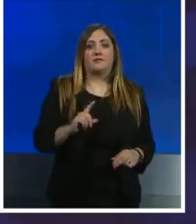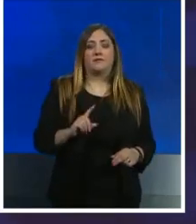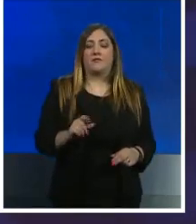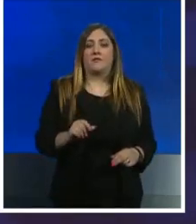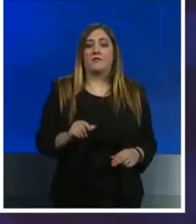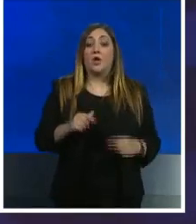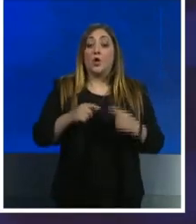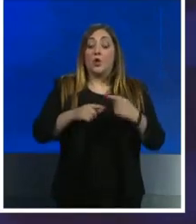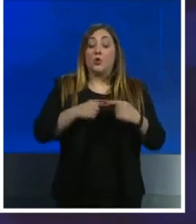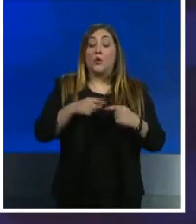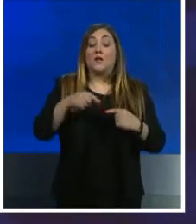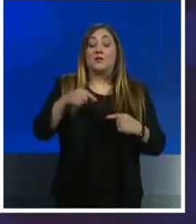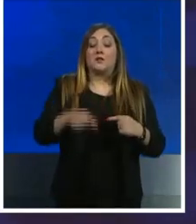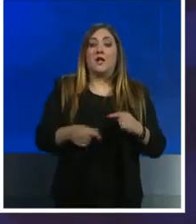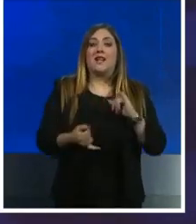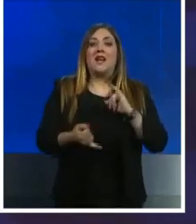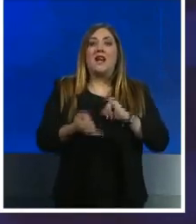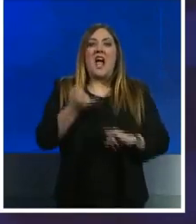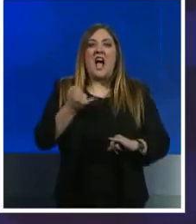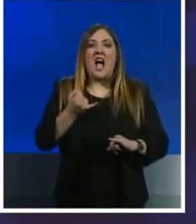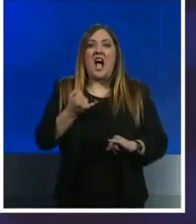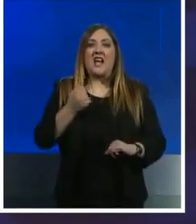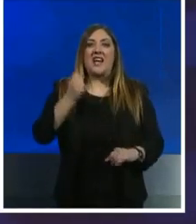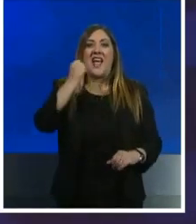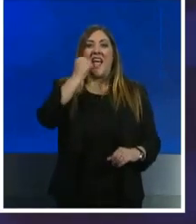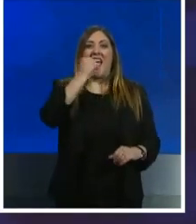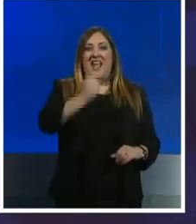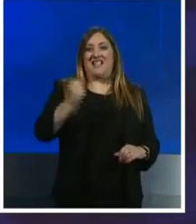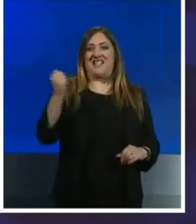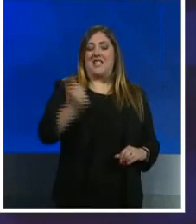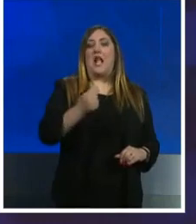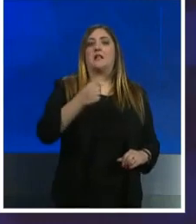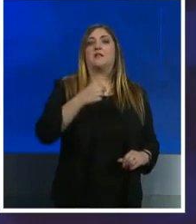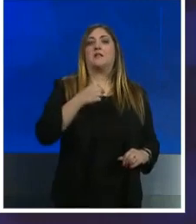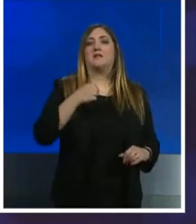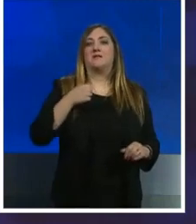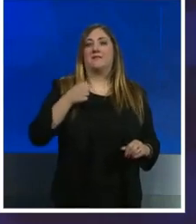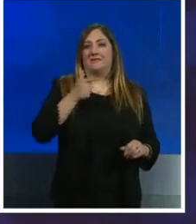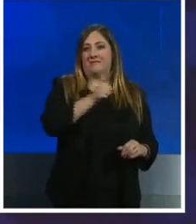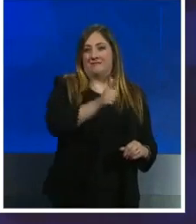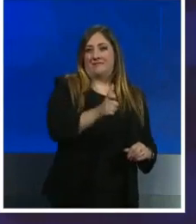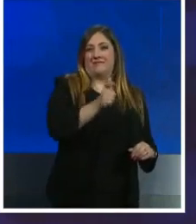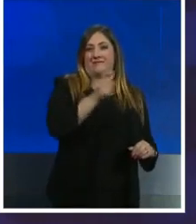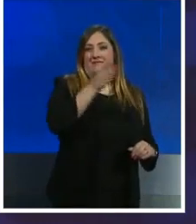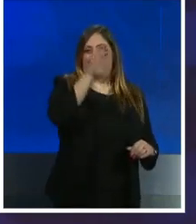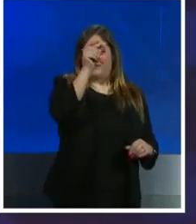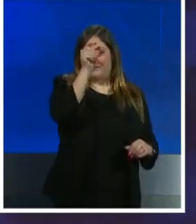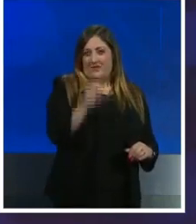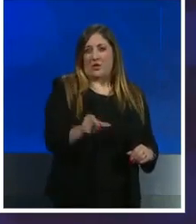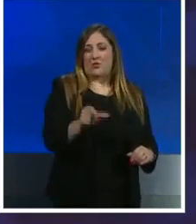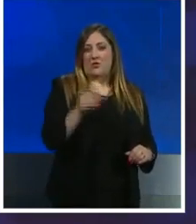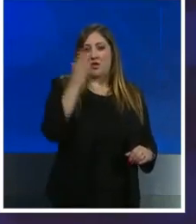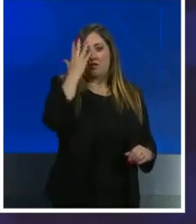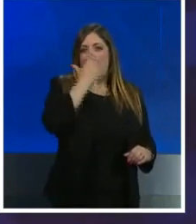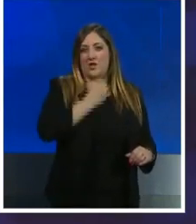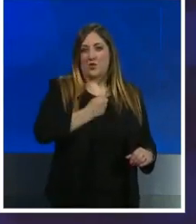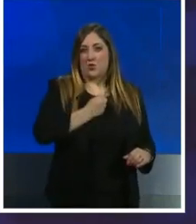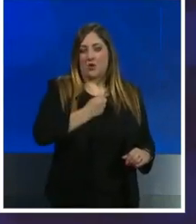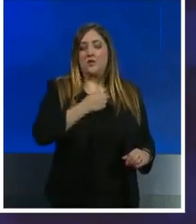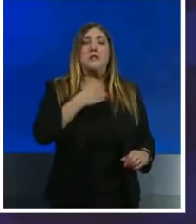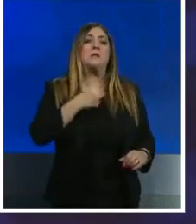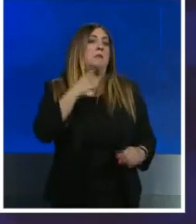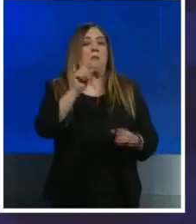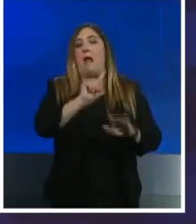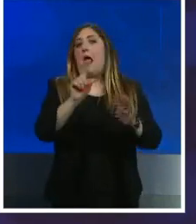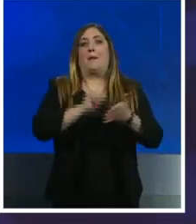U dwar dan l-aħħar inċident kundannabbli taqtil ta' Sulejman li